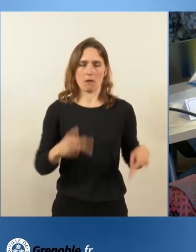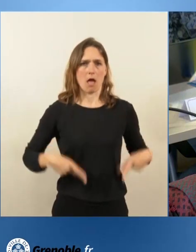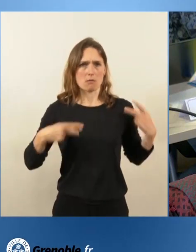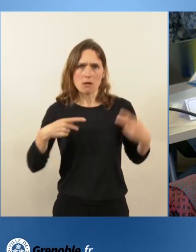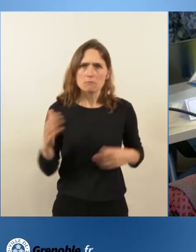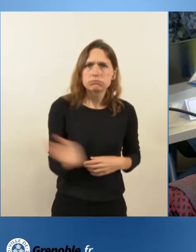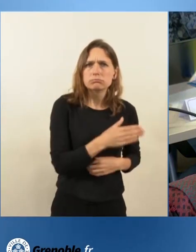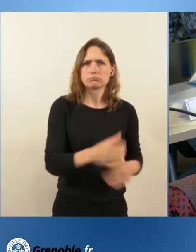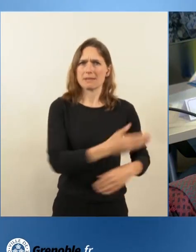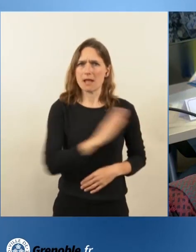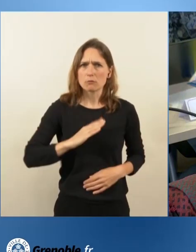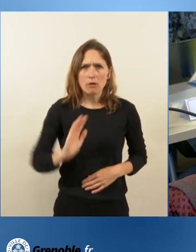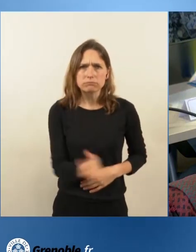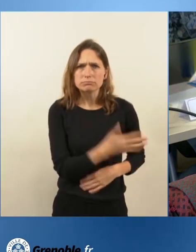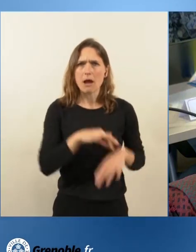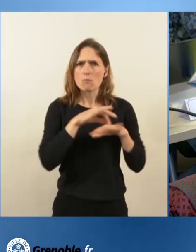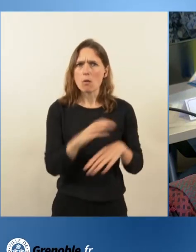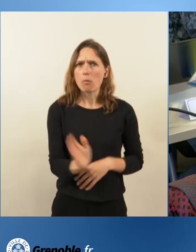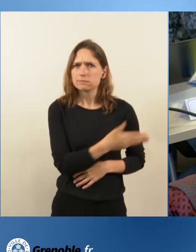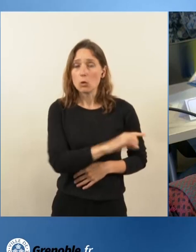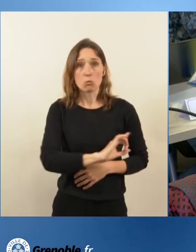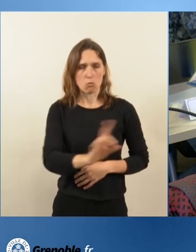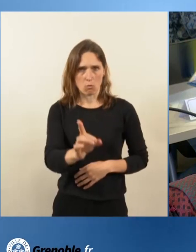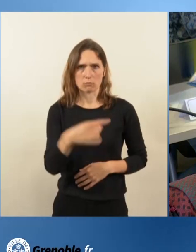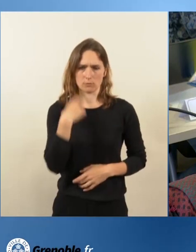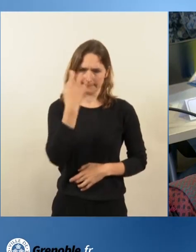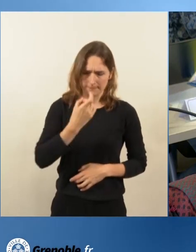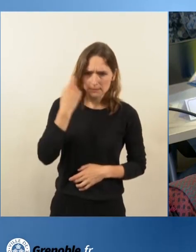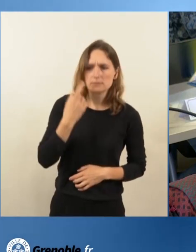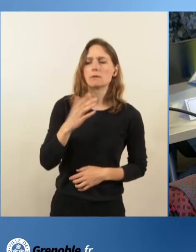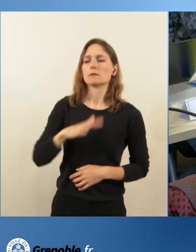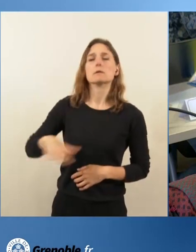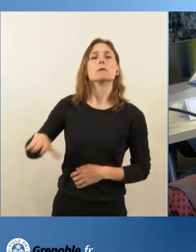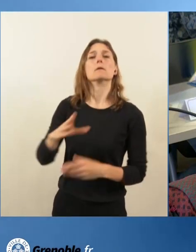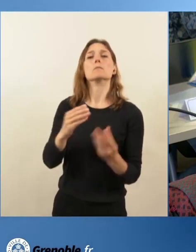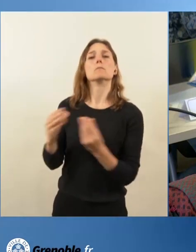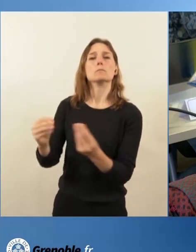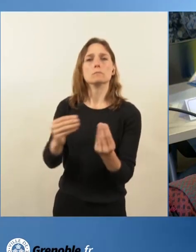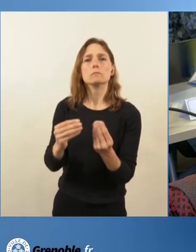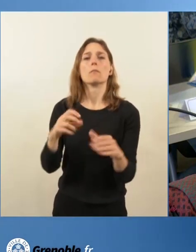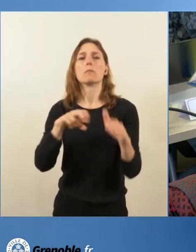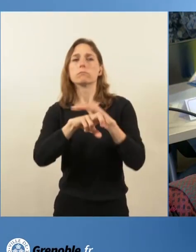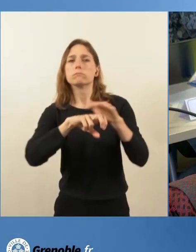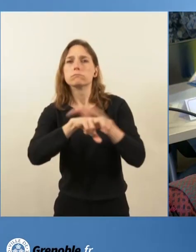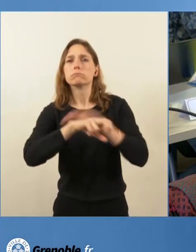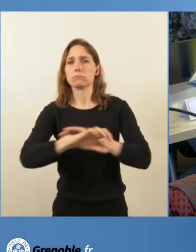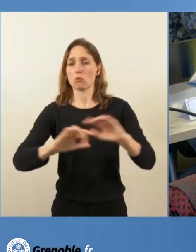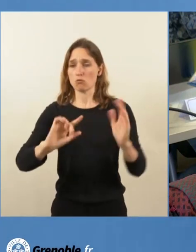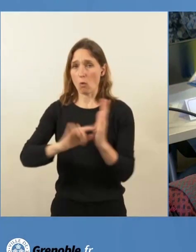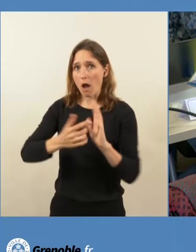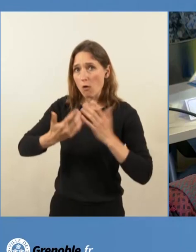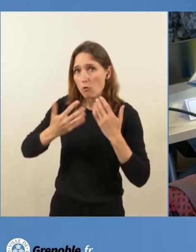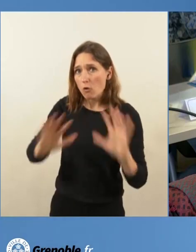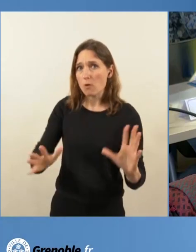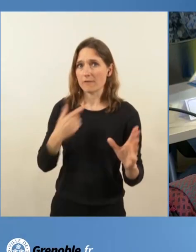l'accompagnement n'est pas occultée on parle ici de savoir qu'est-ce comment on permet à nos concitoyens et nos concitoyens d'exercer leur droit et leur liberté où est-ce qu'on veut placer la